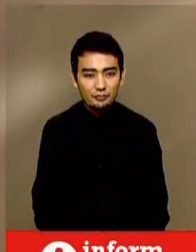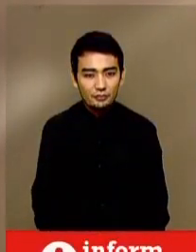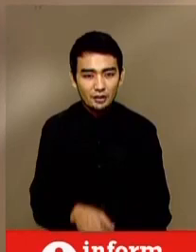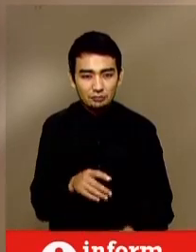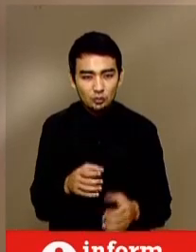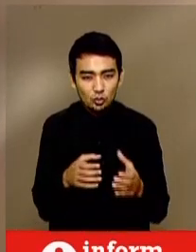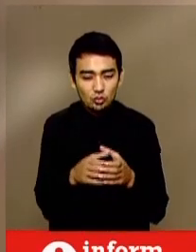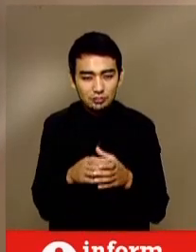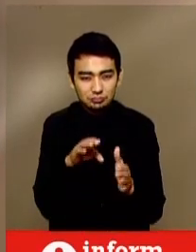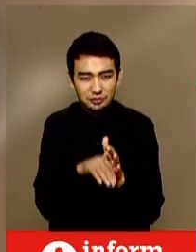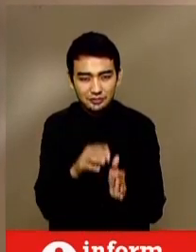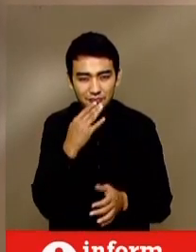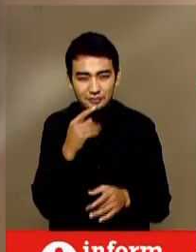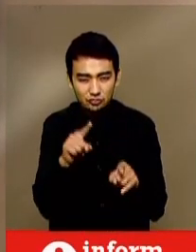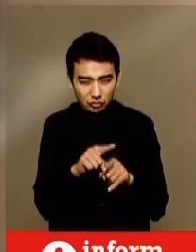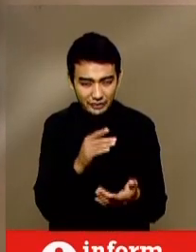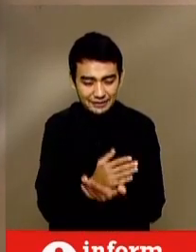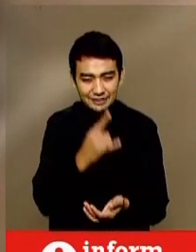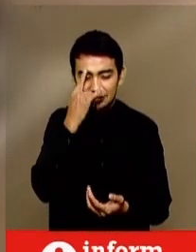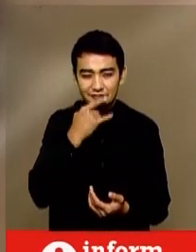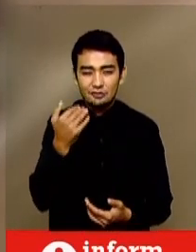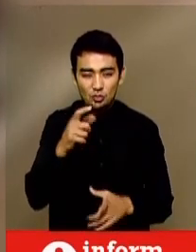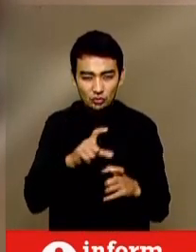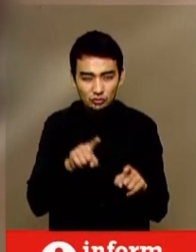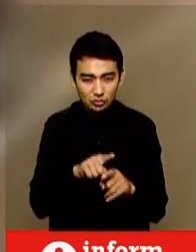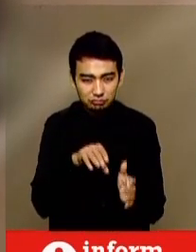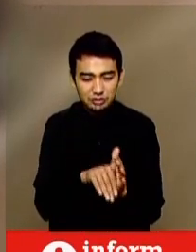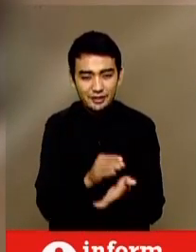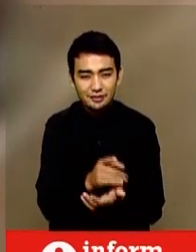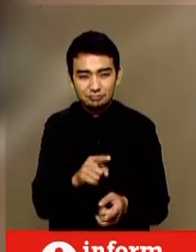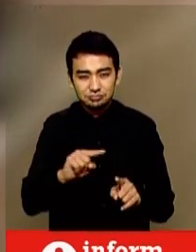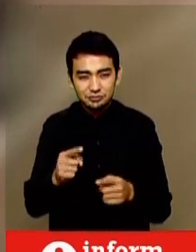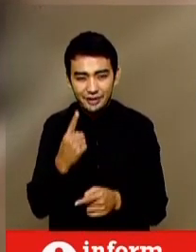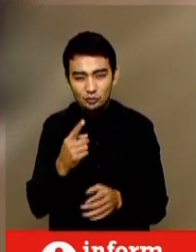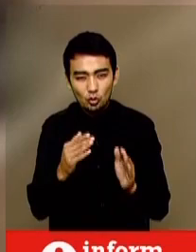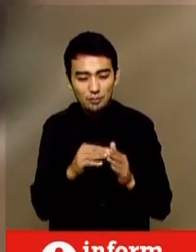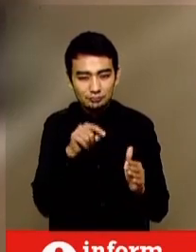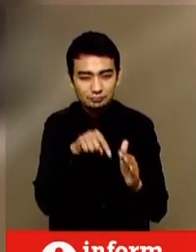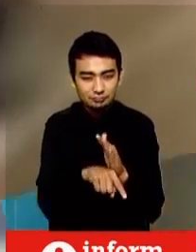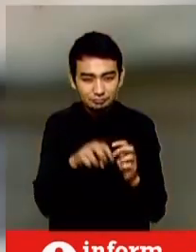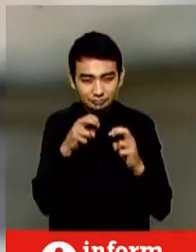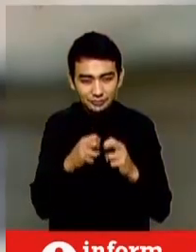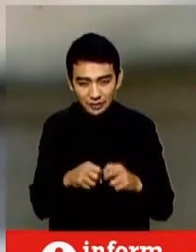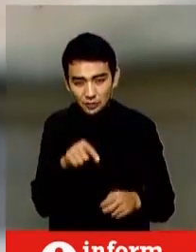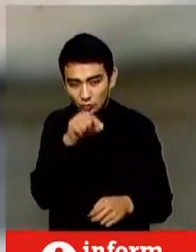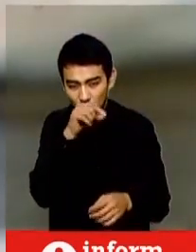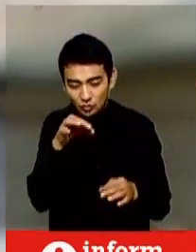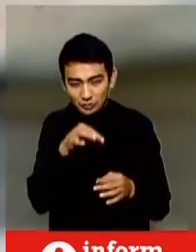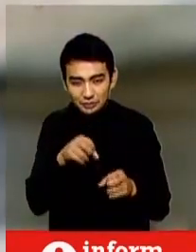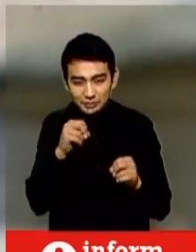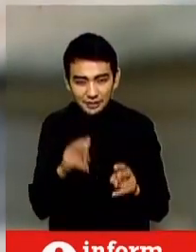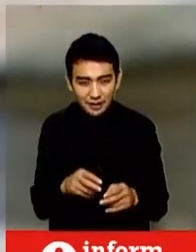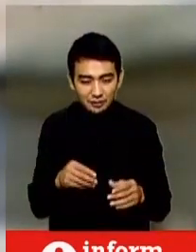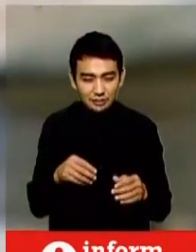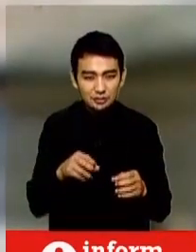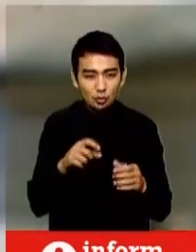Қылмыстық топтың қатарында шетелдіктер мен Қазақстан азаматтары да бар. Ұсталғандардың бірінің үйін тінту кезінде ителгі құсын ұстауға арналған арнайы